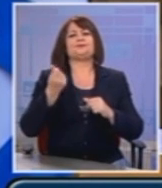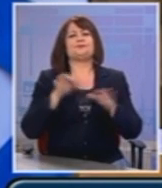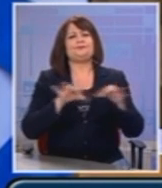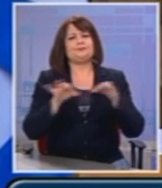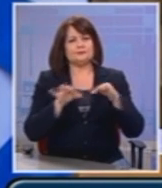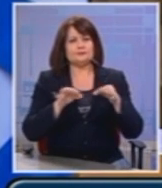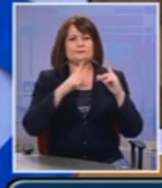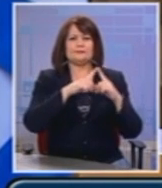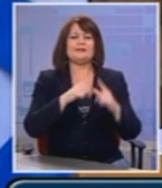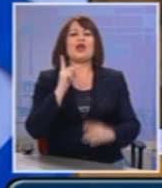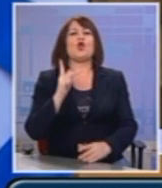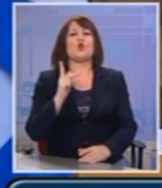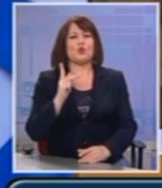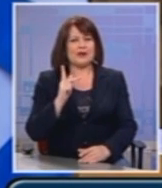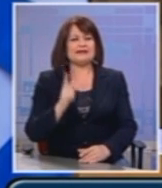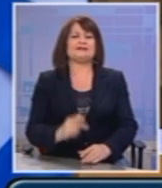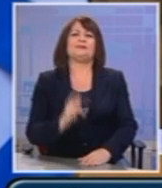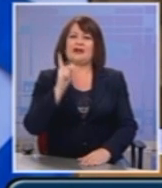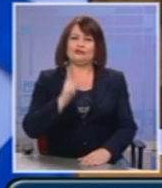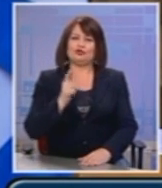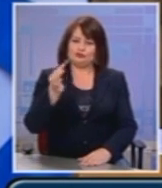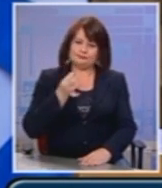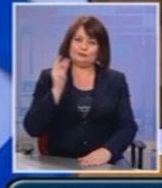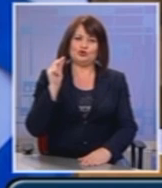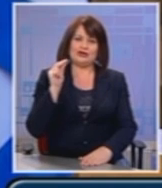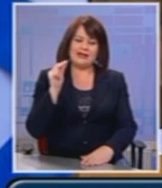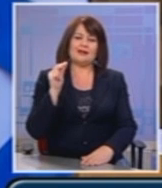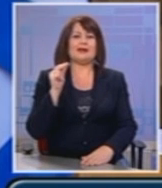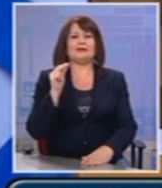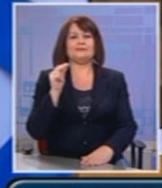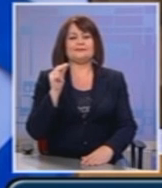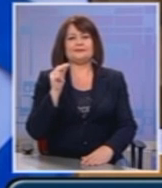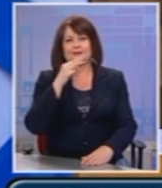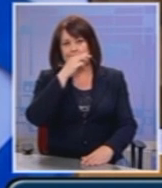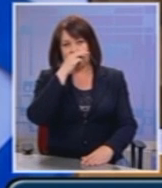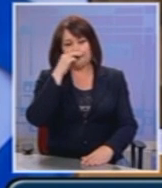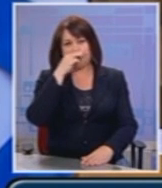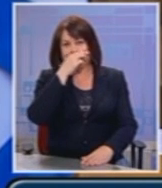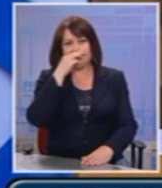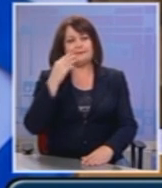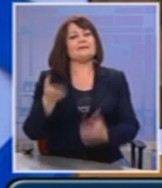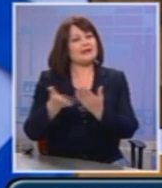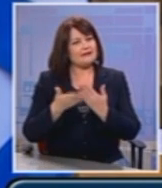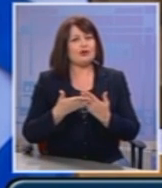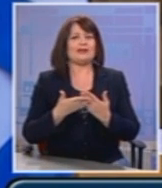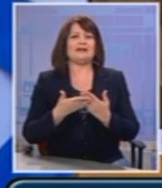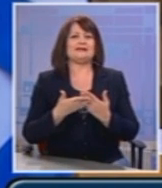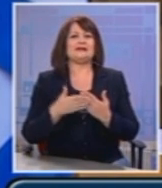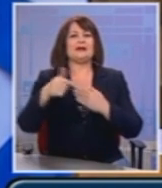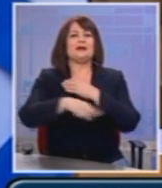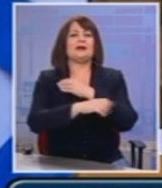κύριος δημήτρης κλούρας ο οποίος μου υποσχέθηκε ότι θα μας συνδράμει και η γενική